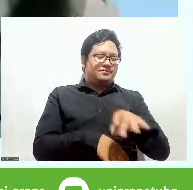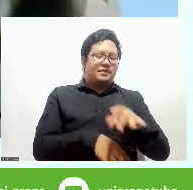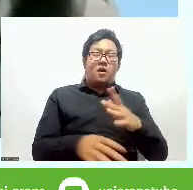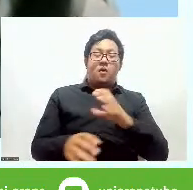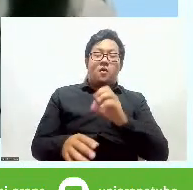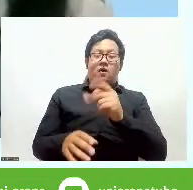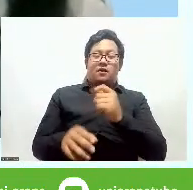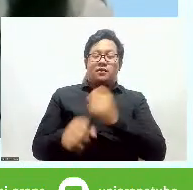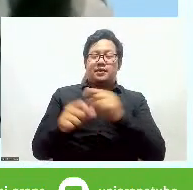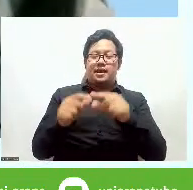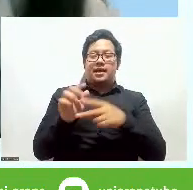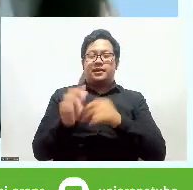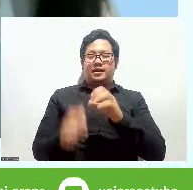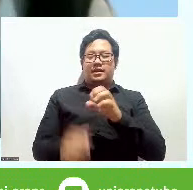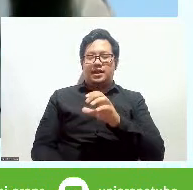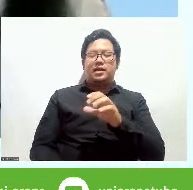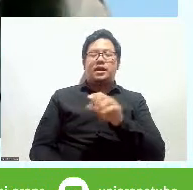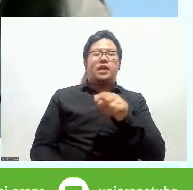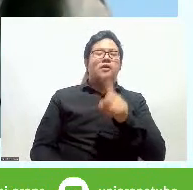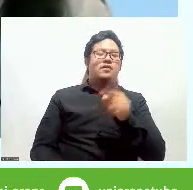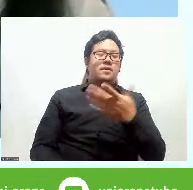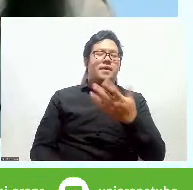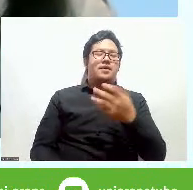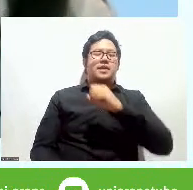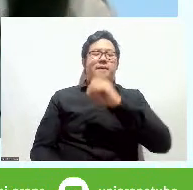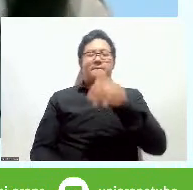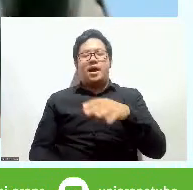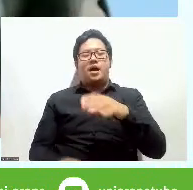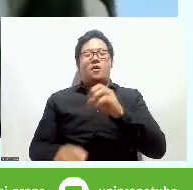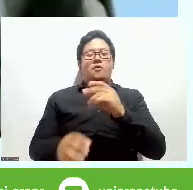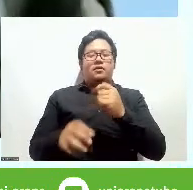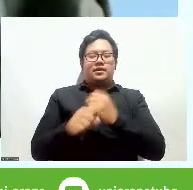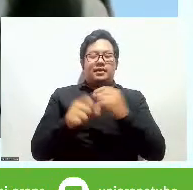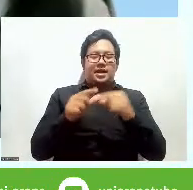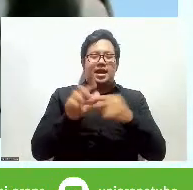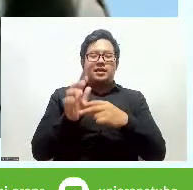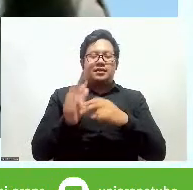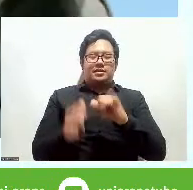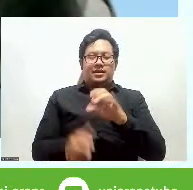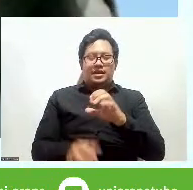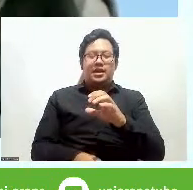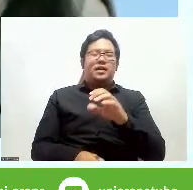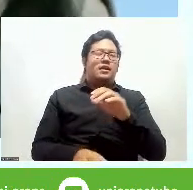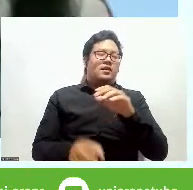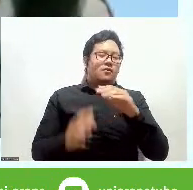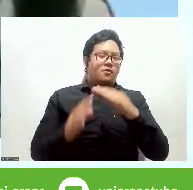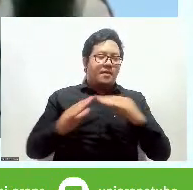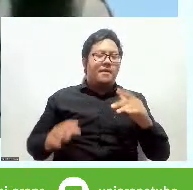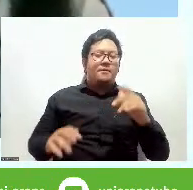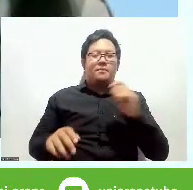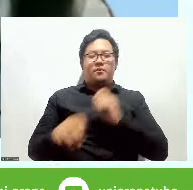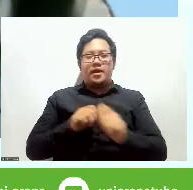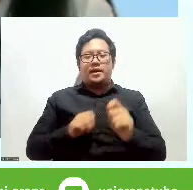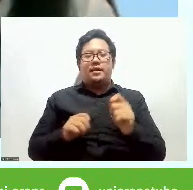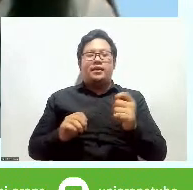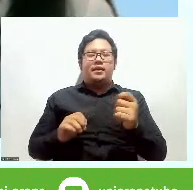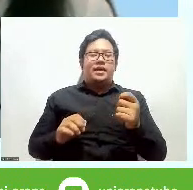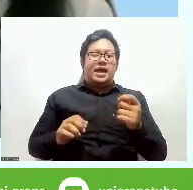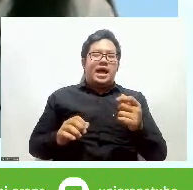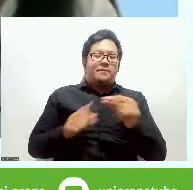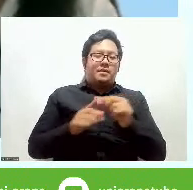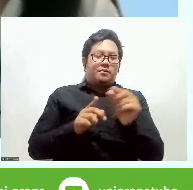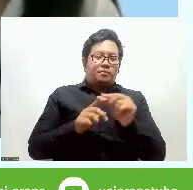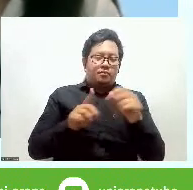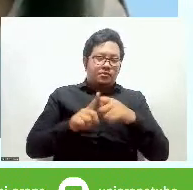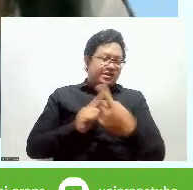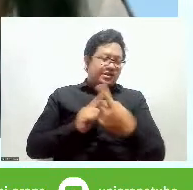tersendiri dari sampah organik di rumah com sedikit pestisida nabati sendiri dari bahan-bahan yang ada di rumah dan daun-daun yang pahit